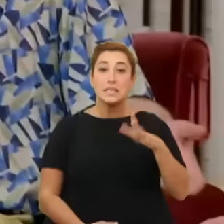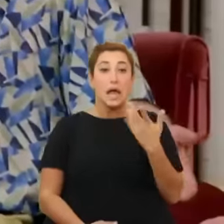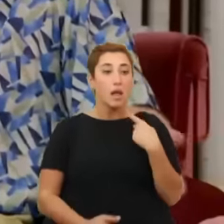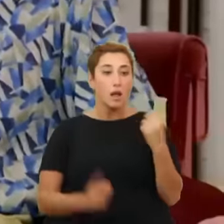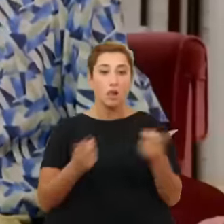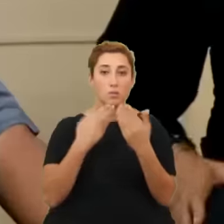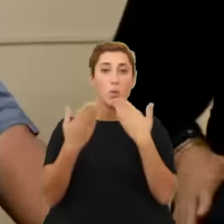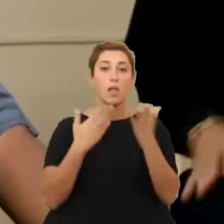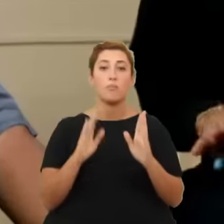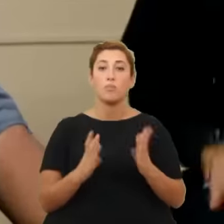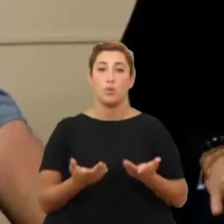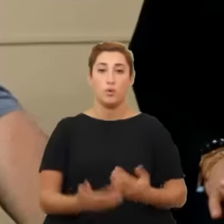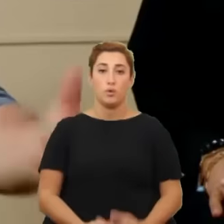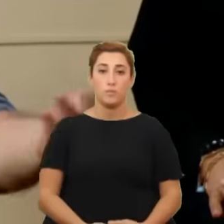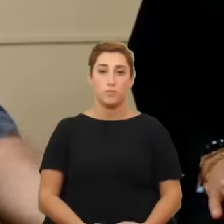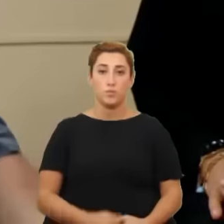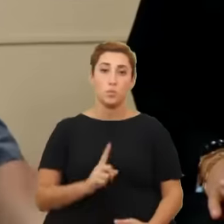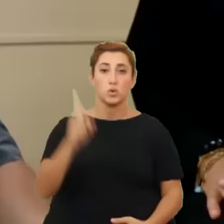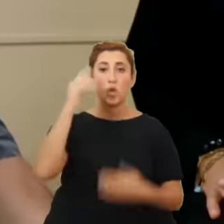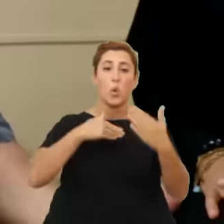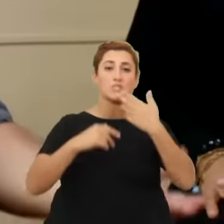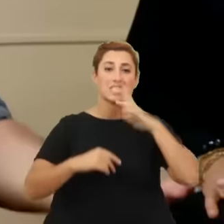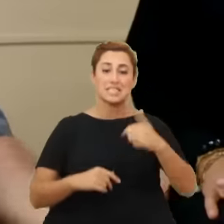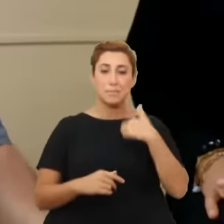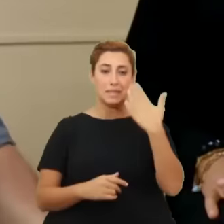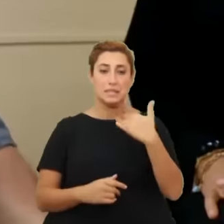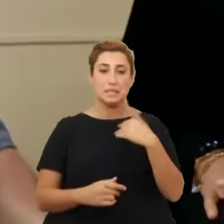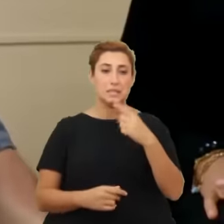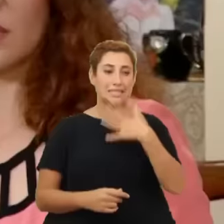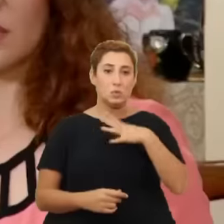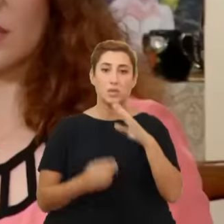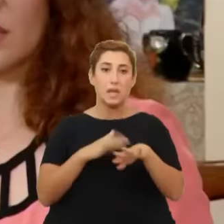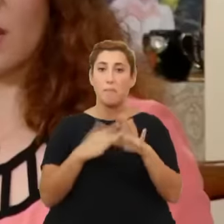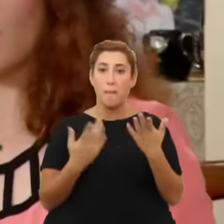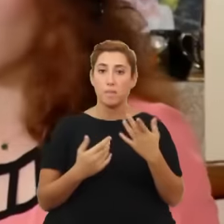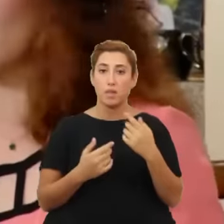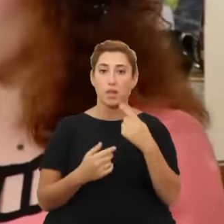İsteyemedik ya. Ya üst kattaki komşunun kızını benden niye istiyorsunuz zaten?